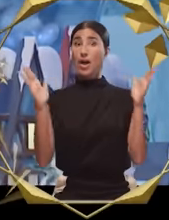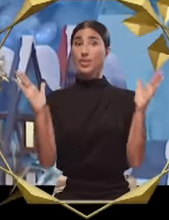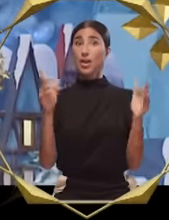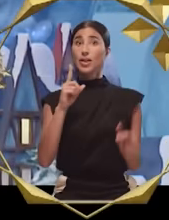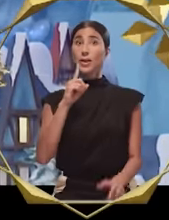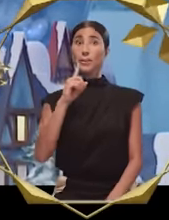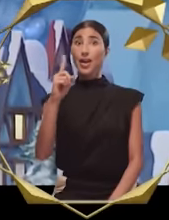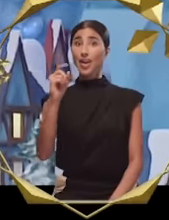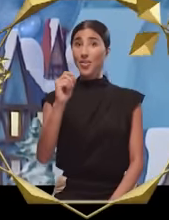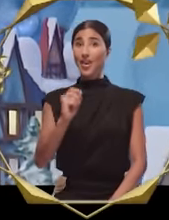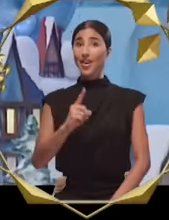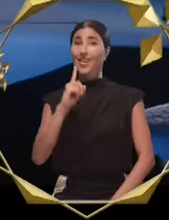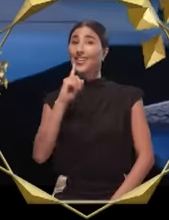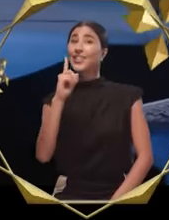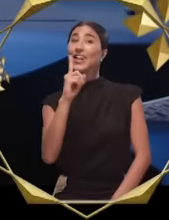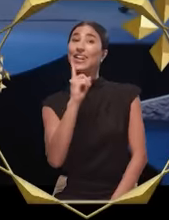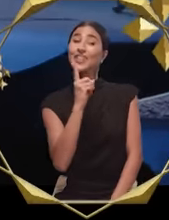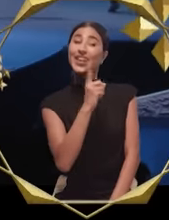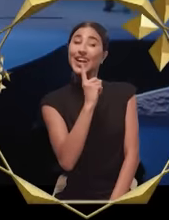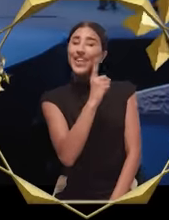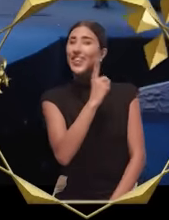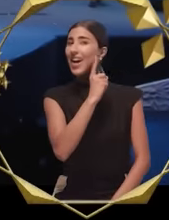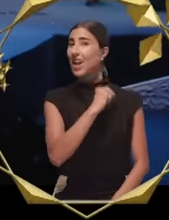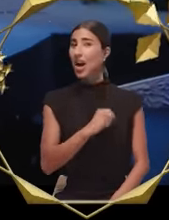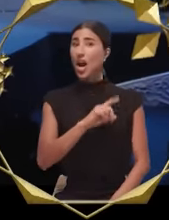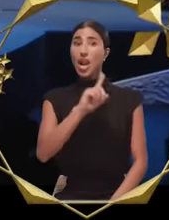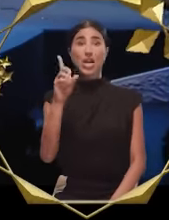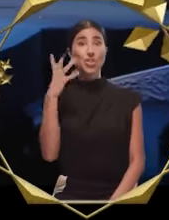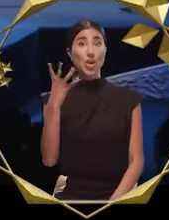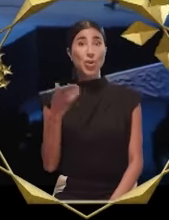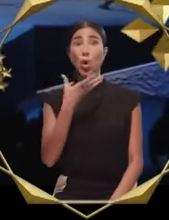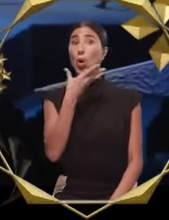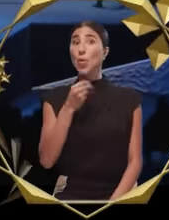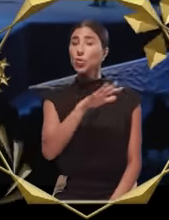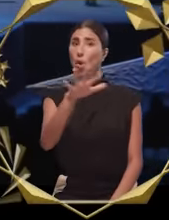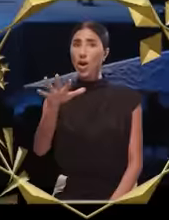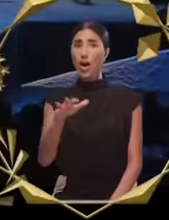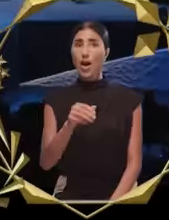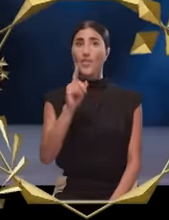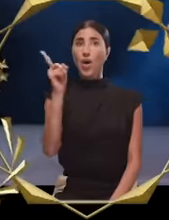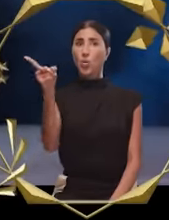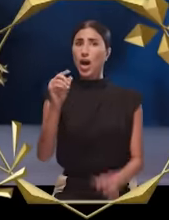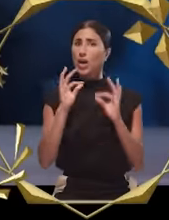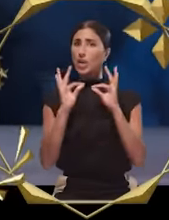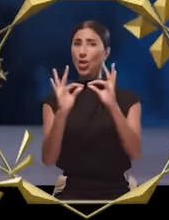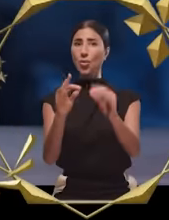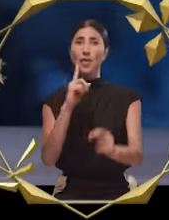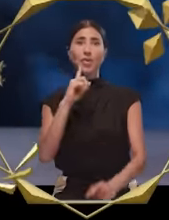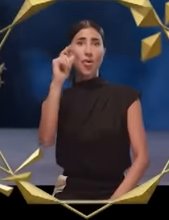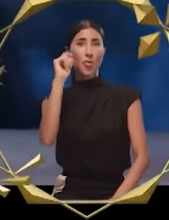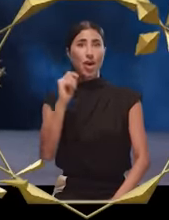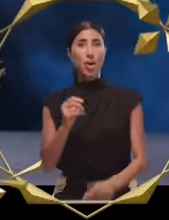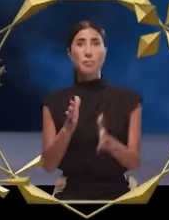وما أدراك ما لولا، لولا لولا لولا لا. لا شيء حلو كله، فهناك